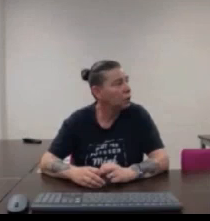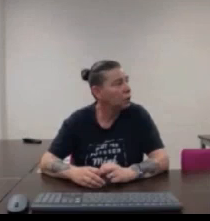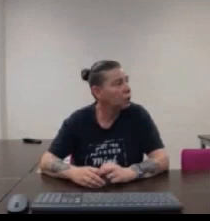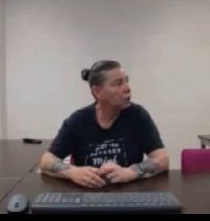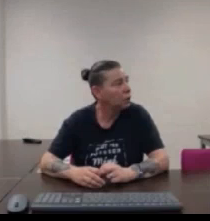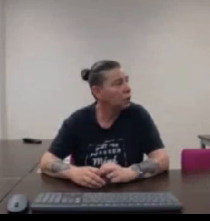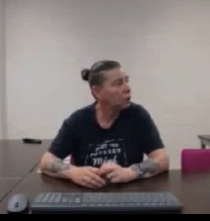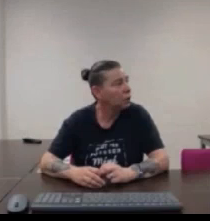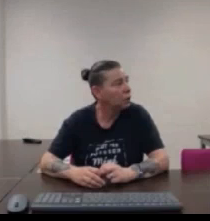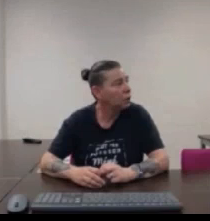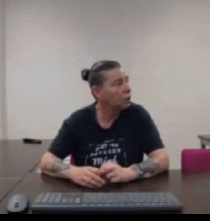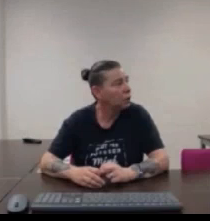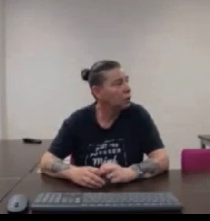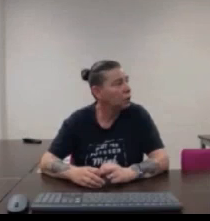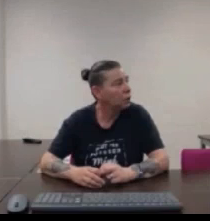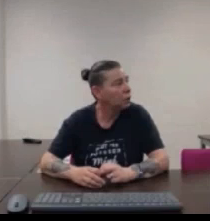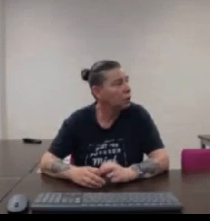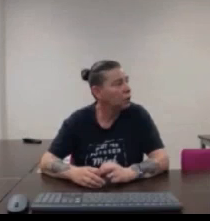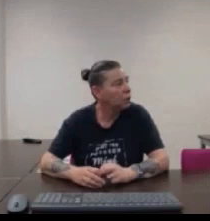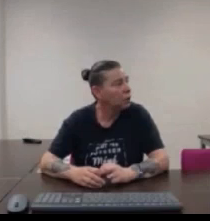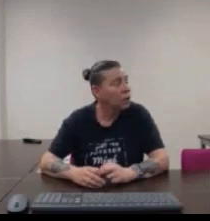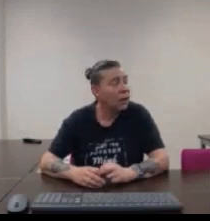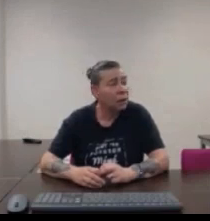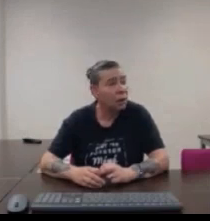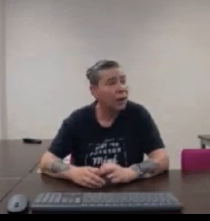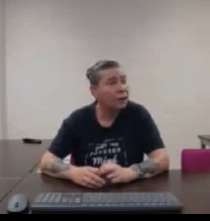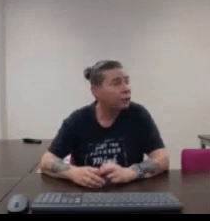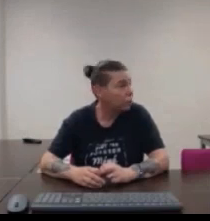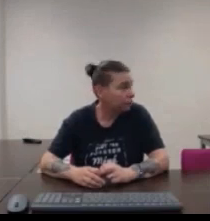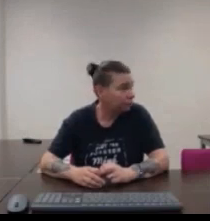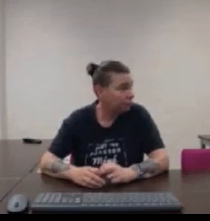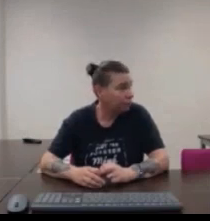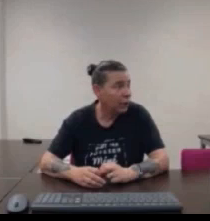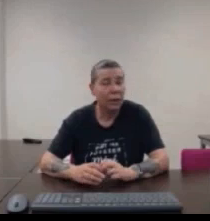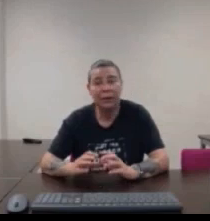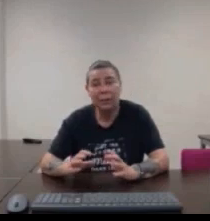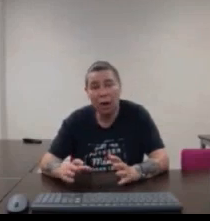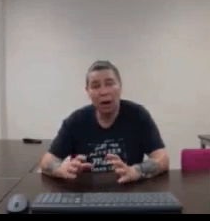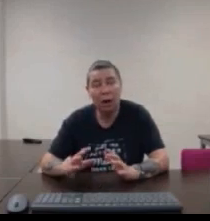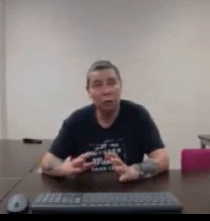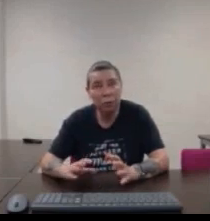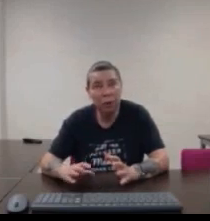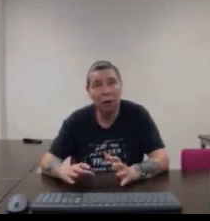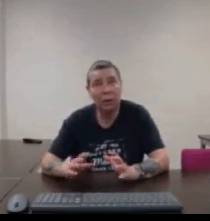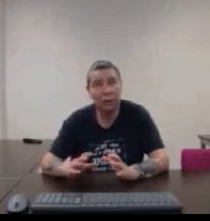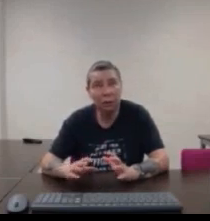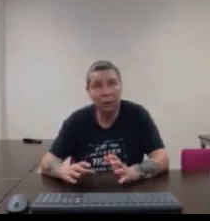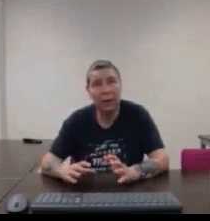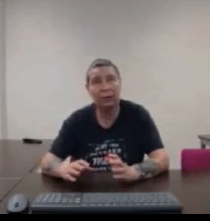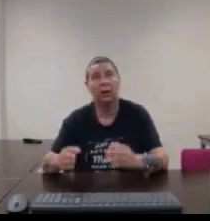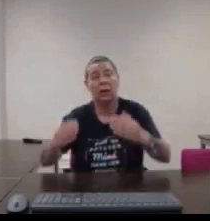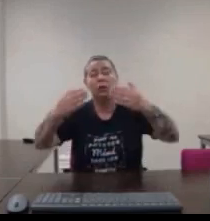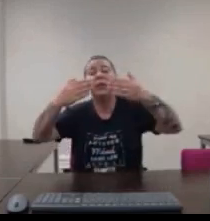un grand écran derrière l'ordinateur portable et plus en hauteur? Alors, à défaut d'avoir un support qui